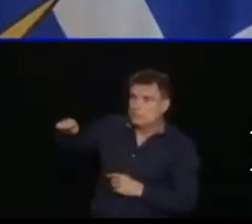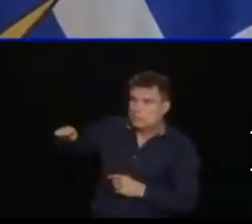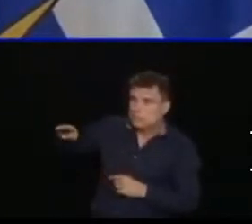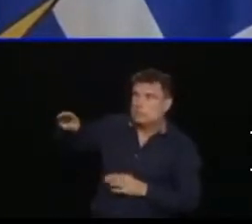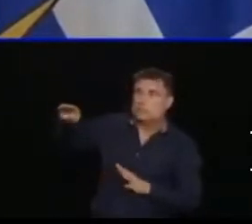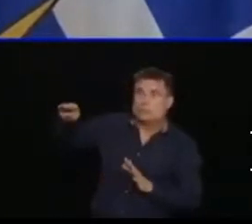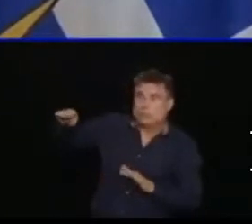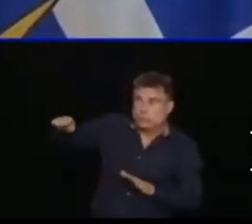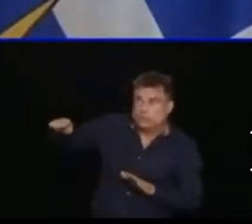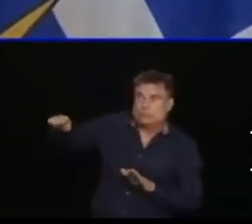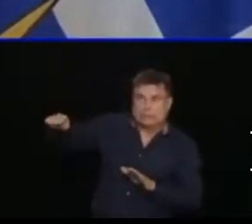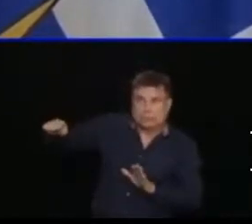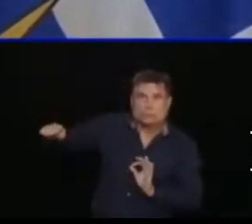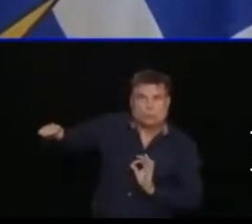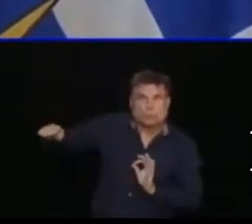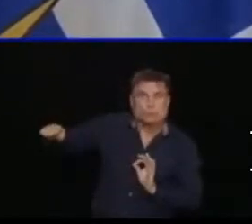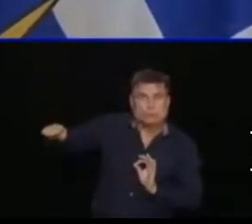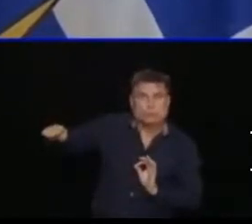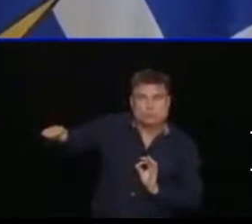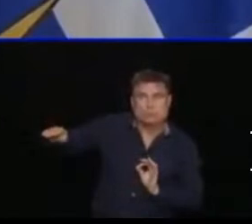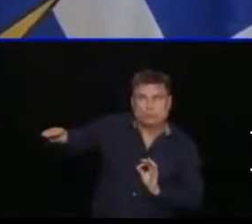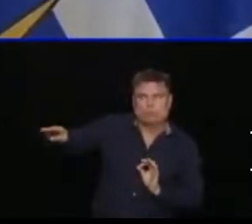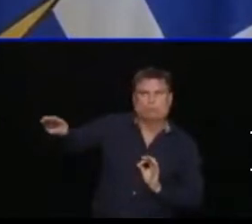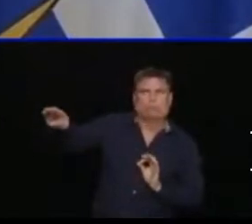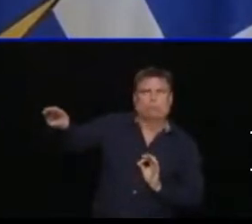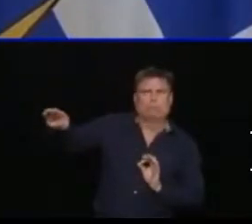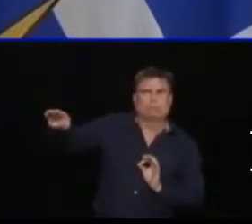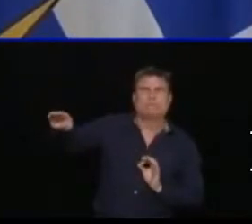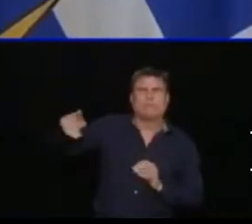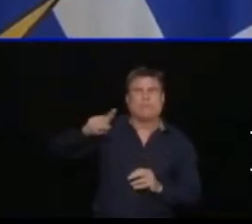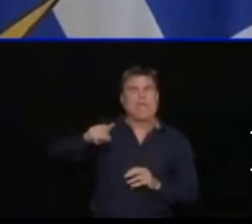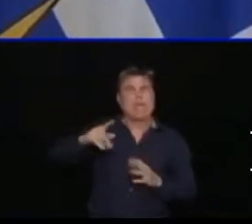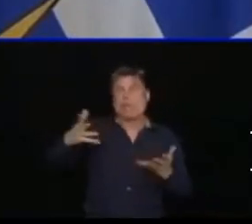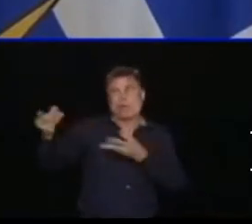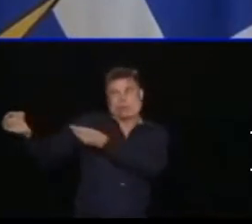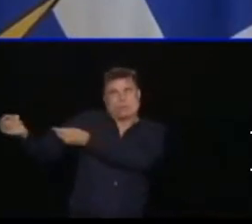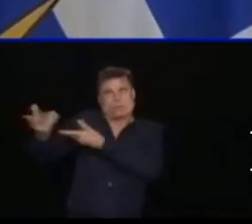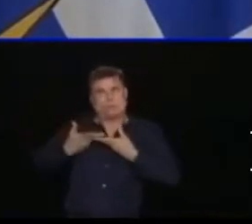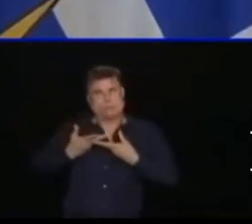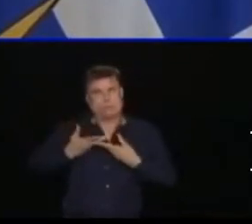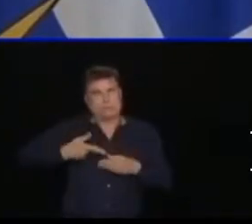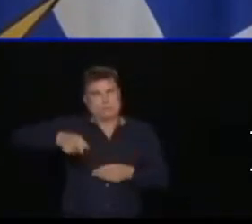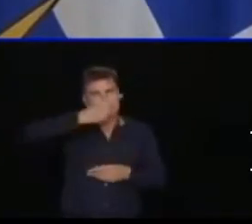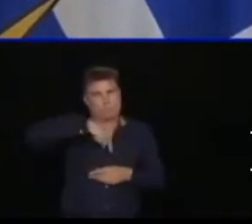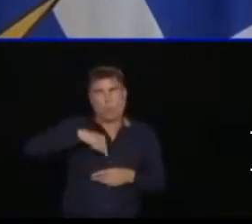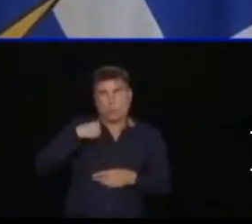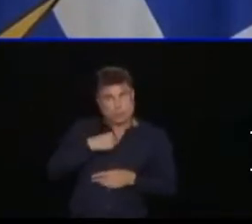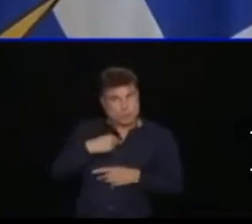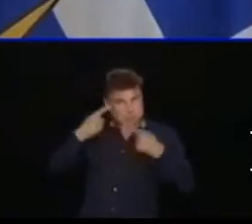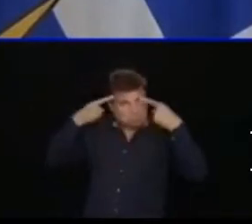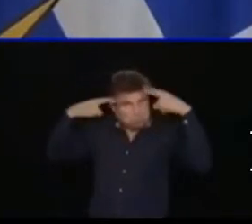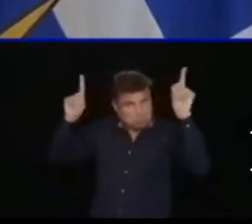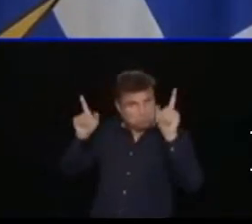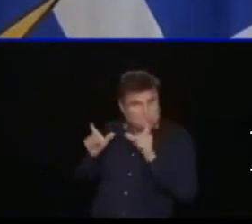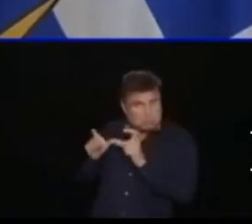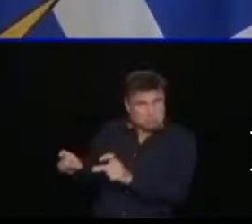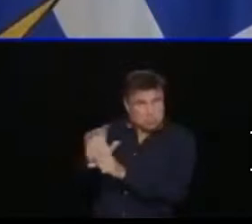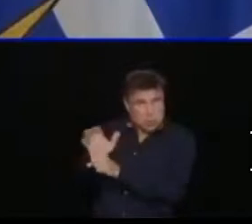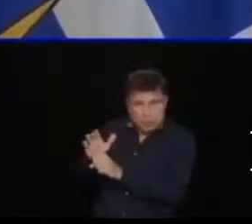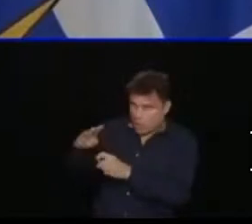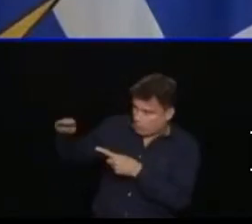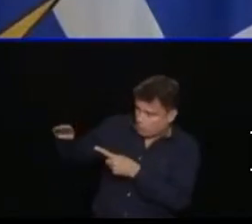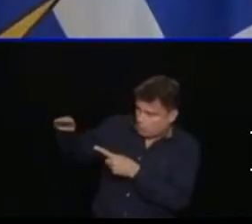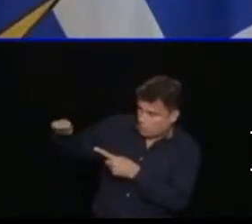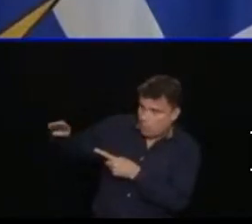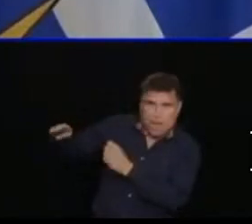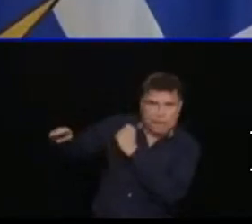分析的数字呢可能是说我们如果这么做会产生什么效果 果 And this is all connected to our